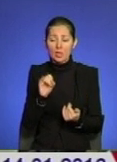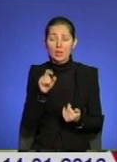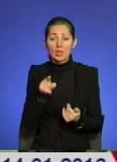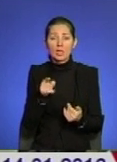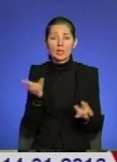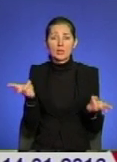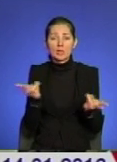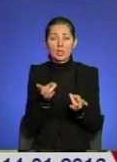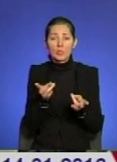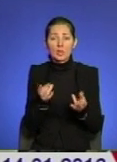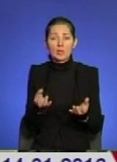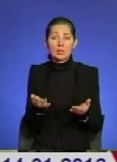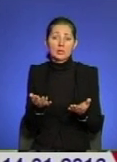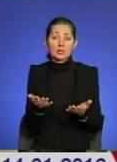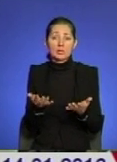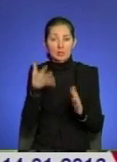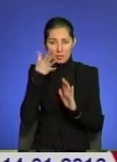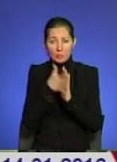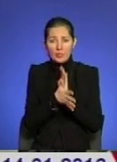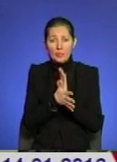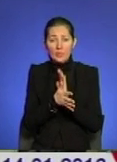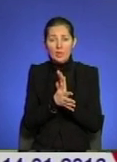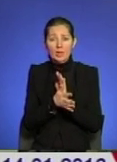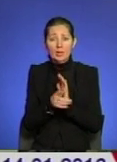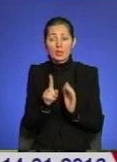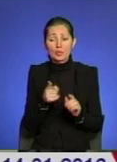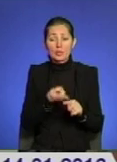треба сприймати таким чином, що це